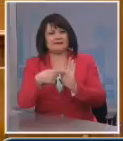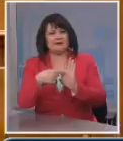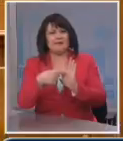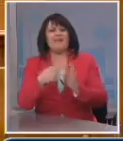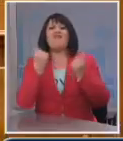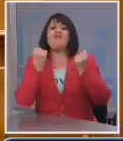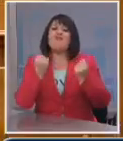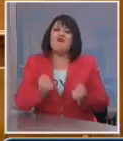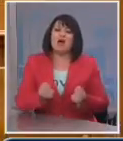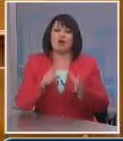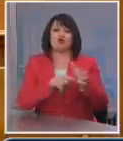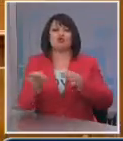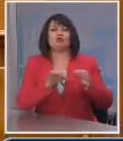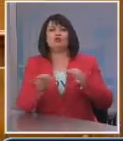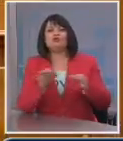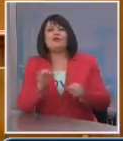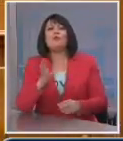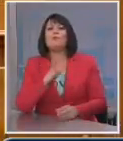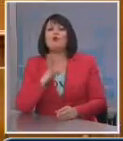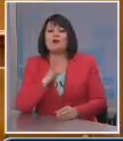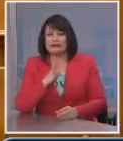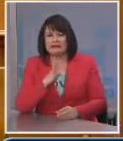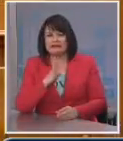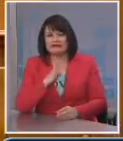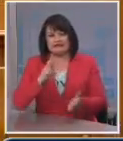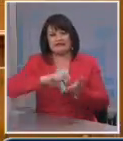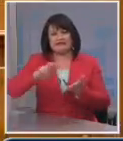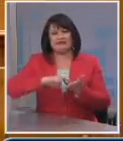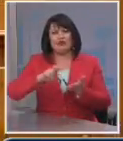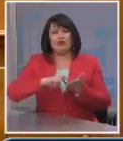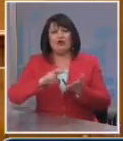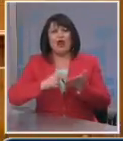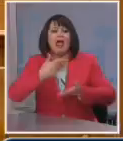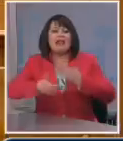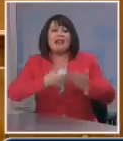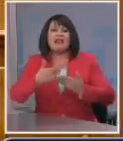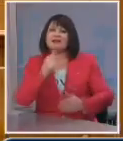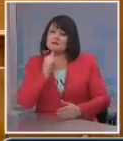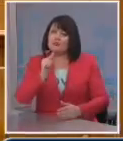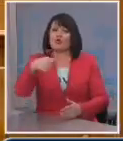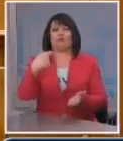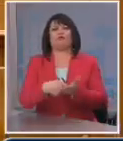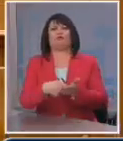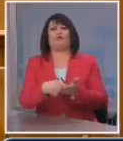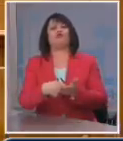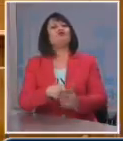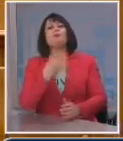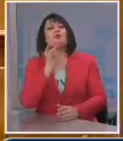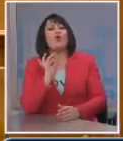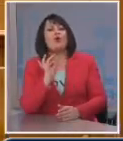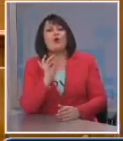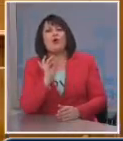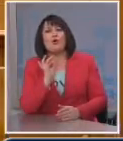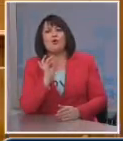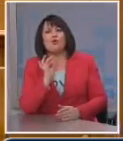Φορτώνετε με το νομοσχέδιό σας τους πολίτες με την εισφορά αλληλεγγύης ως μόνιμο φόρο πια. Διότι η εισφορά αλληλεγγύης,